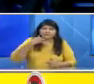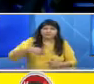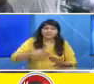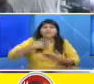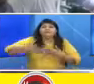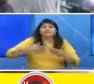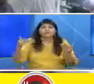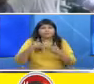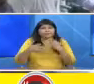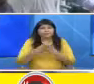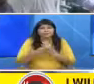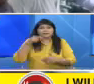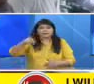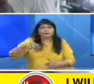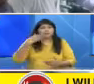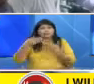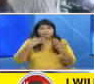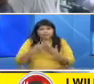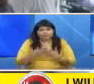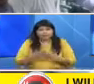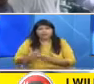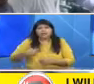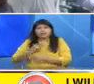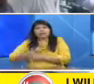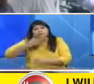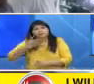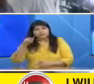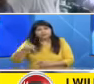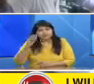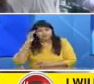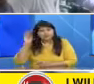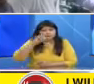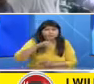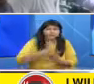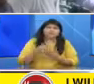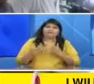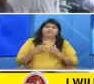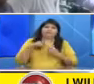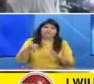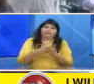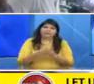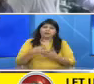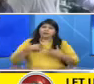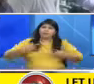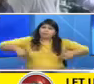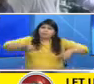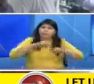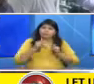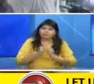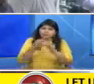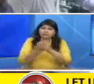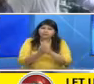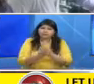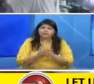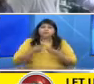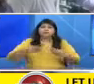मिलेंगे। मैं आपकी बातों का, आपके सुझावों का इंतजार करूंगा। आइए हम सब मिल करके आज़ादी